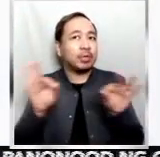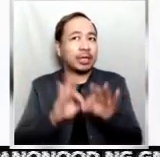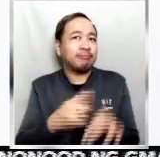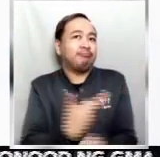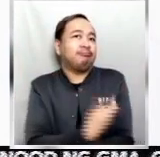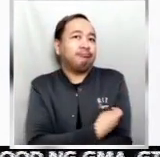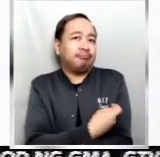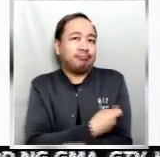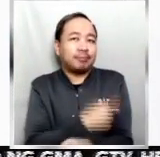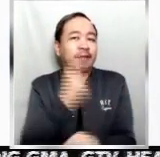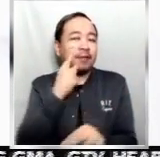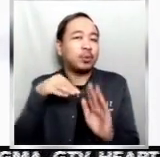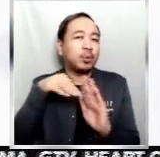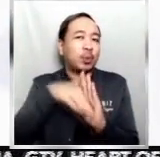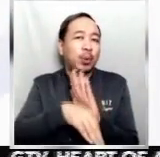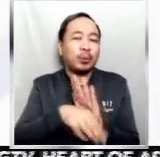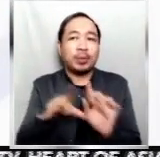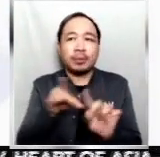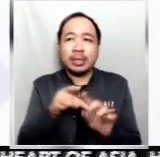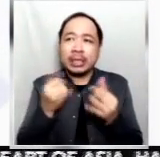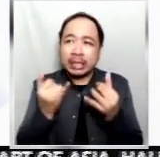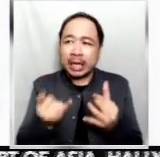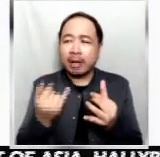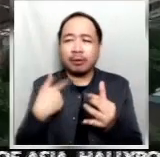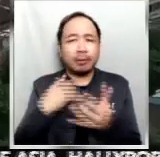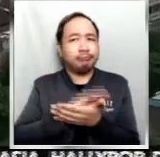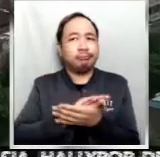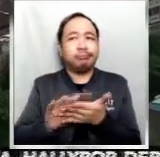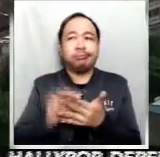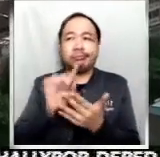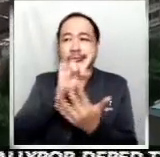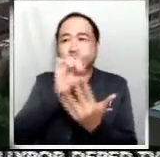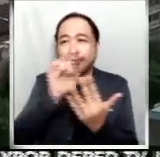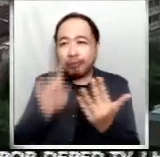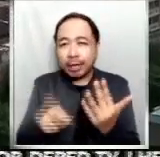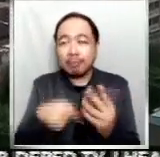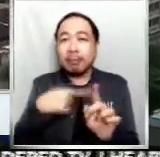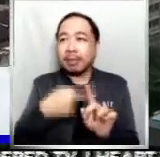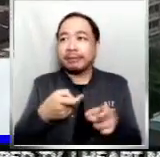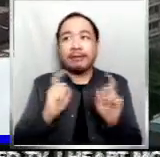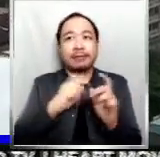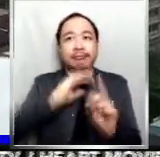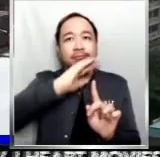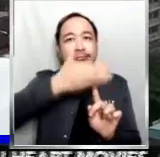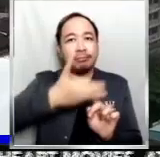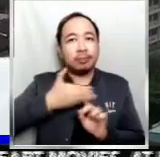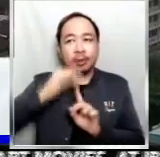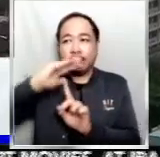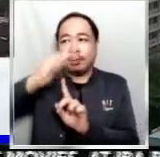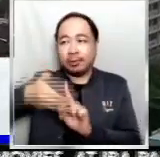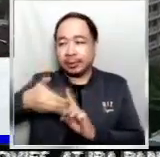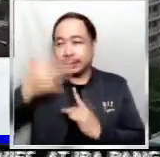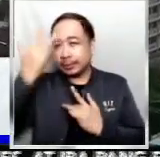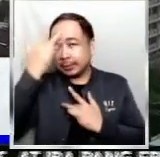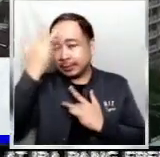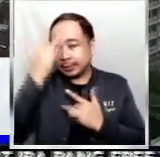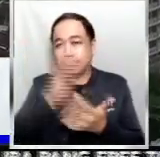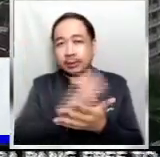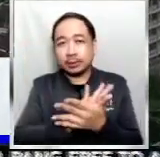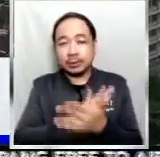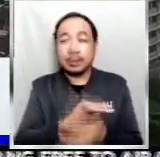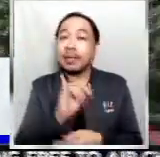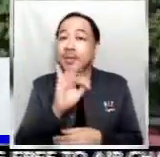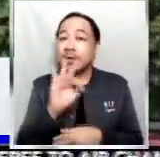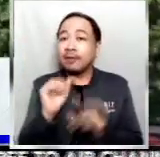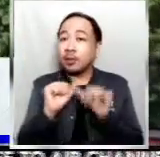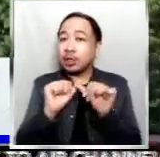ngayong contact tracing at mas mabilis na pag-isolate sa mga kaso. Ayon sa Octa, kung magtutuloy-tuloy ang trend, sa susunod na 2 linggo